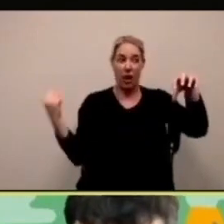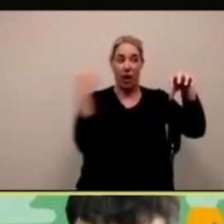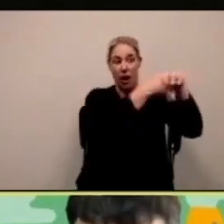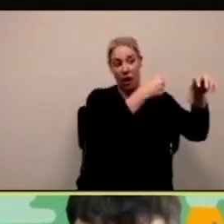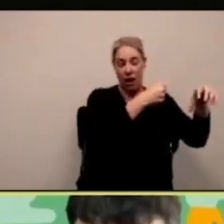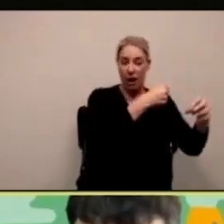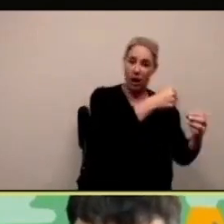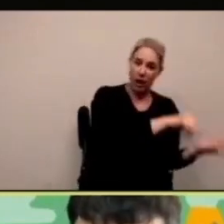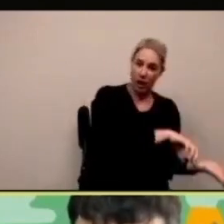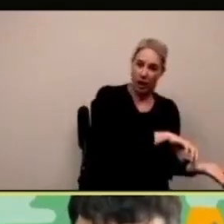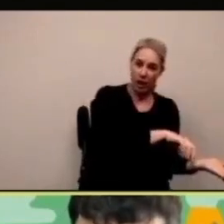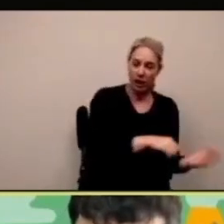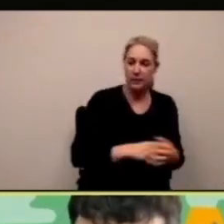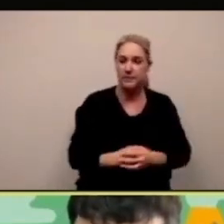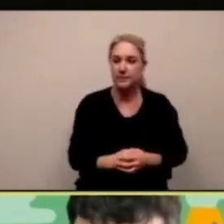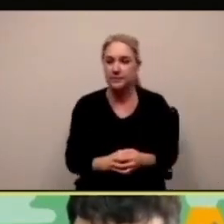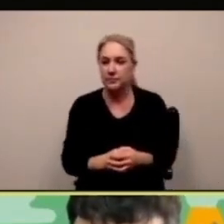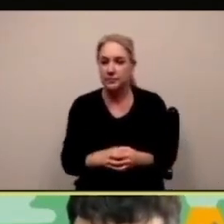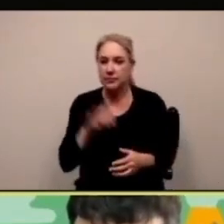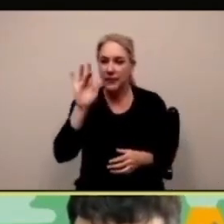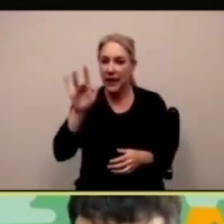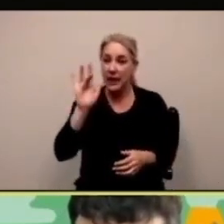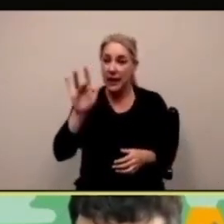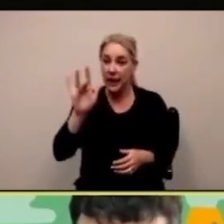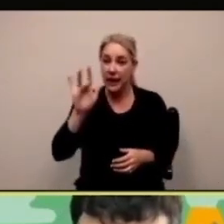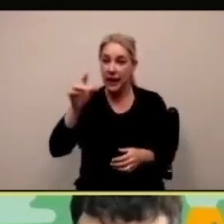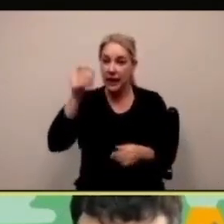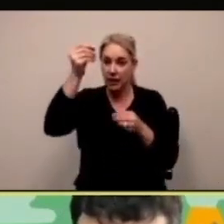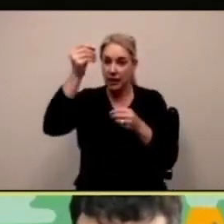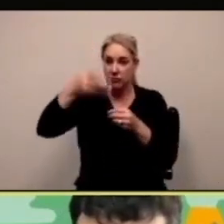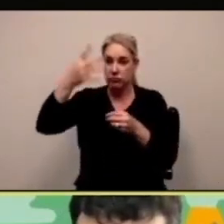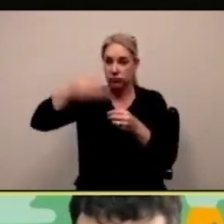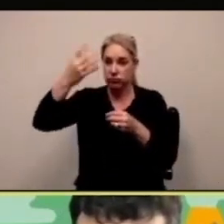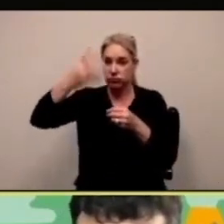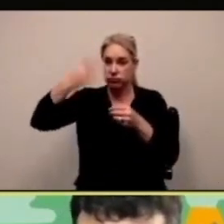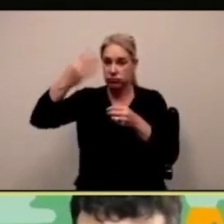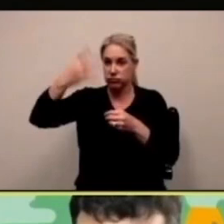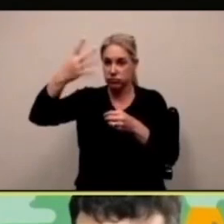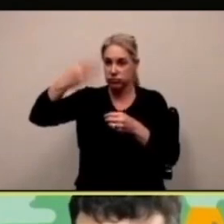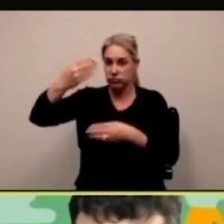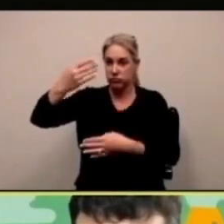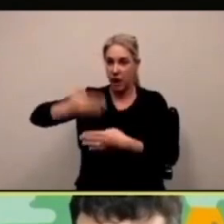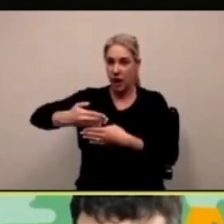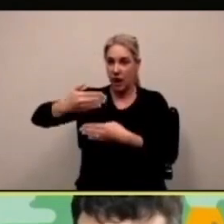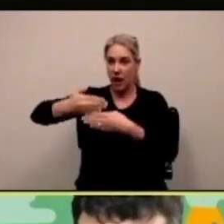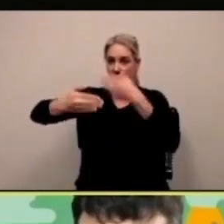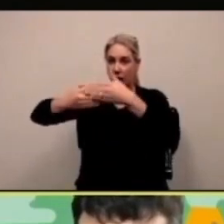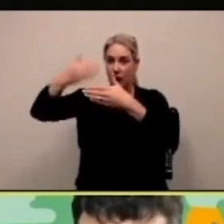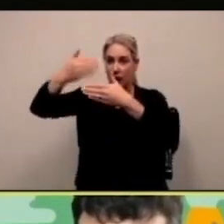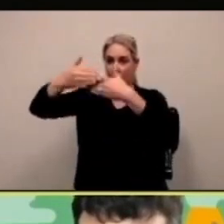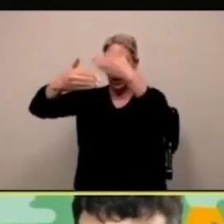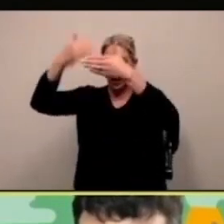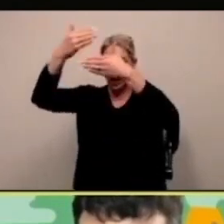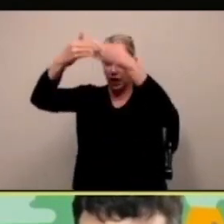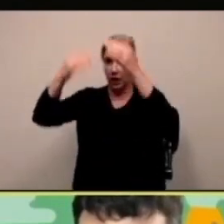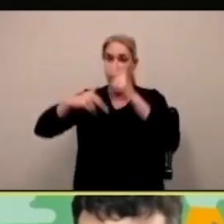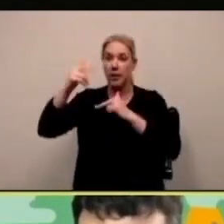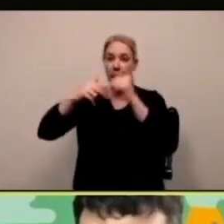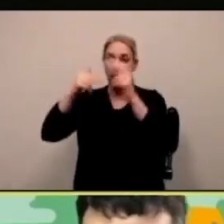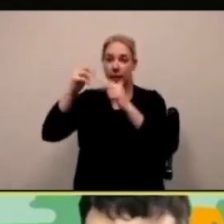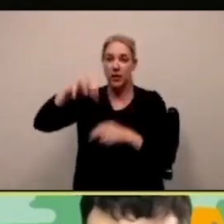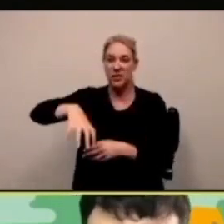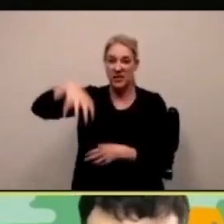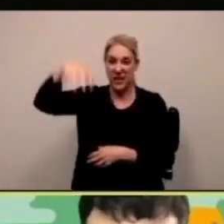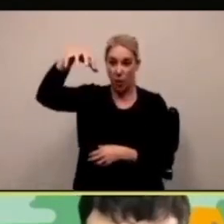アングリーバーズというゲームを覚えてらっしゃると思いますけどあのようなぶつけて壊すという風なそしてあと線があと